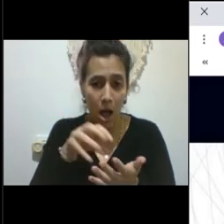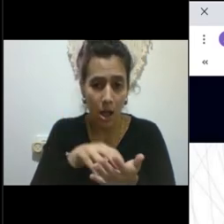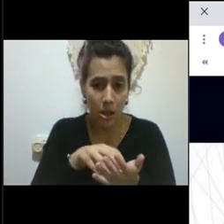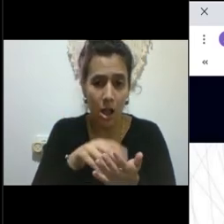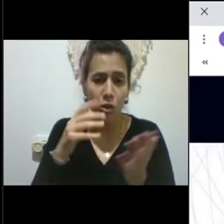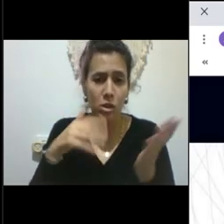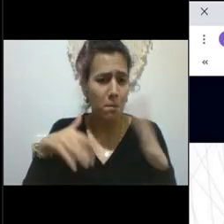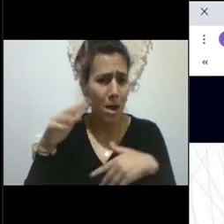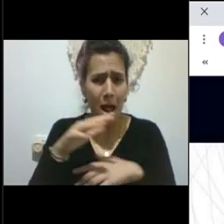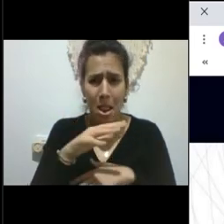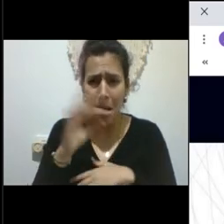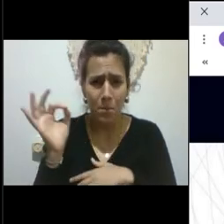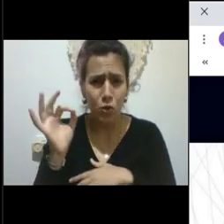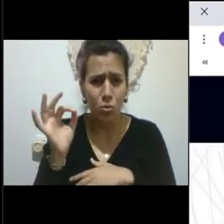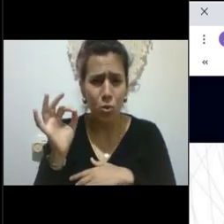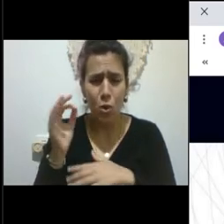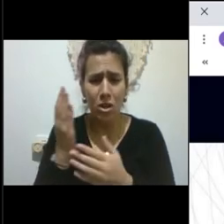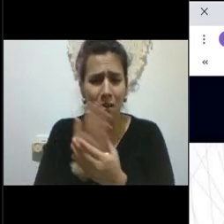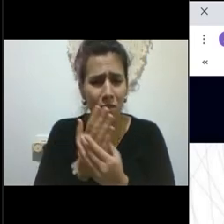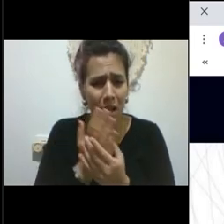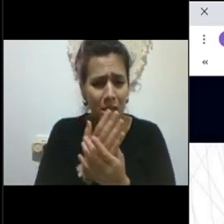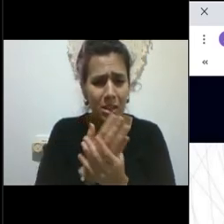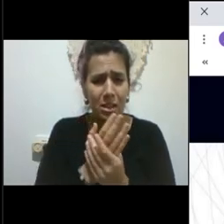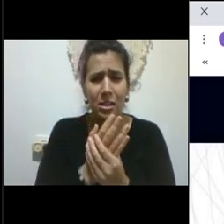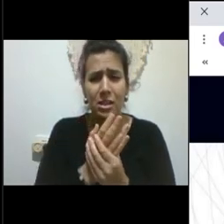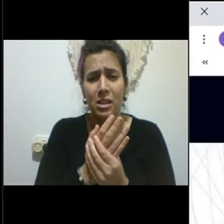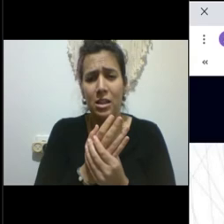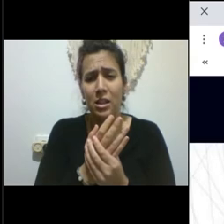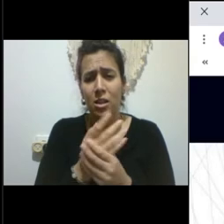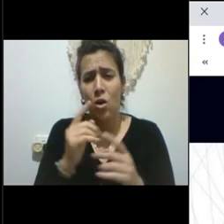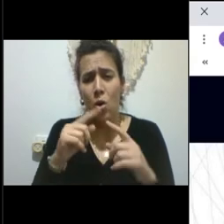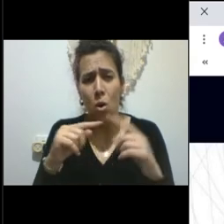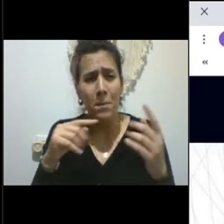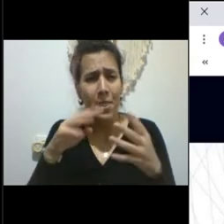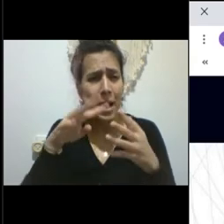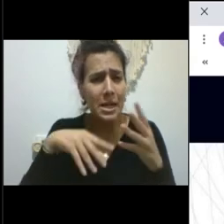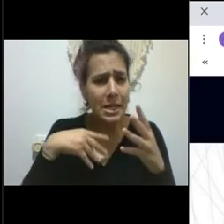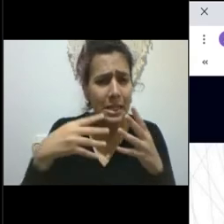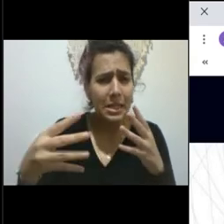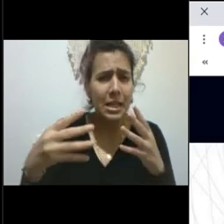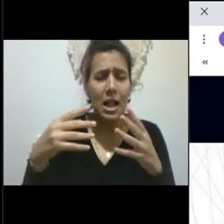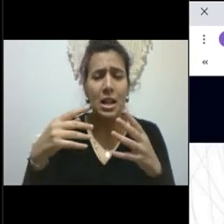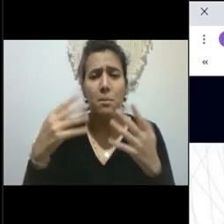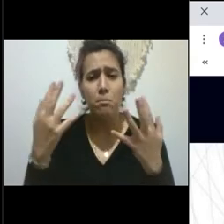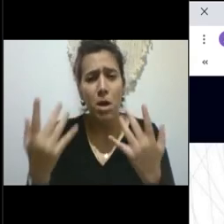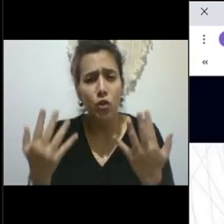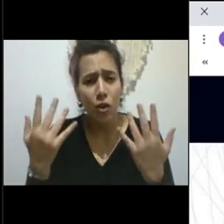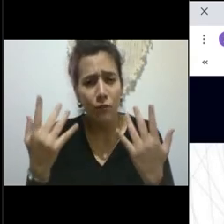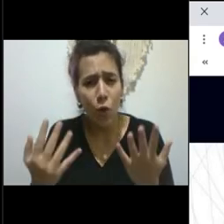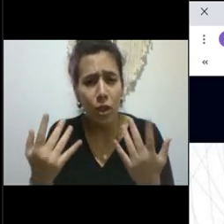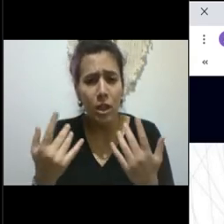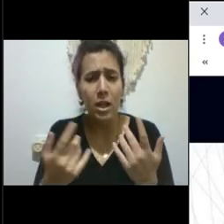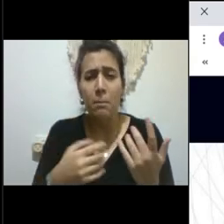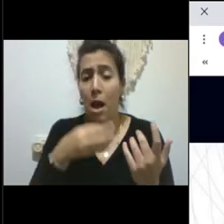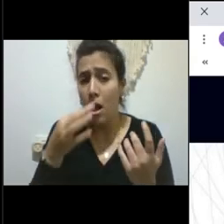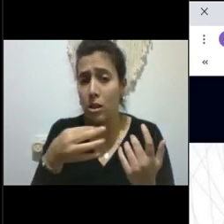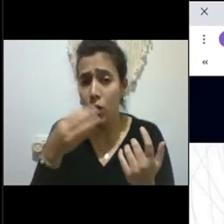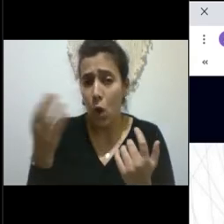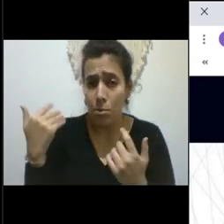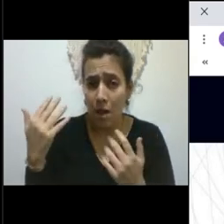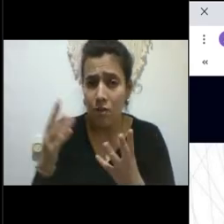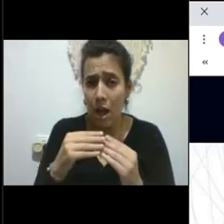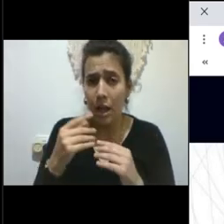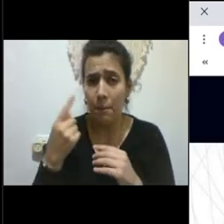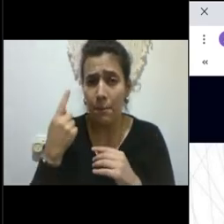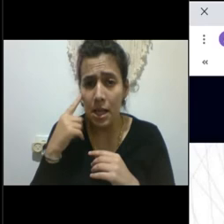קבצים, זה אומר גם מחשבוני תשואה, זה אומר אקסלים שימושיים, הרצאות מעבר עם יזמים, עם